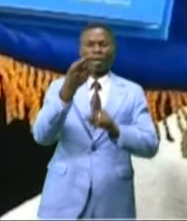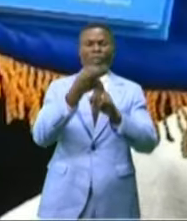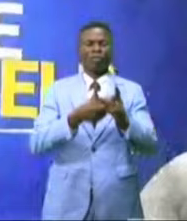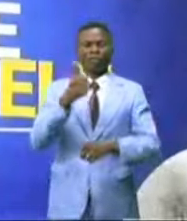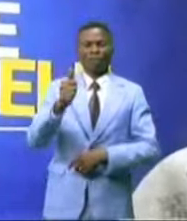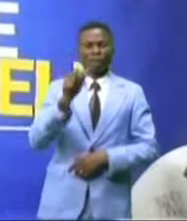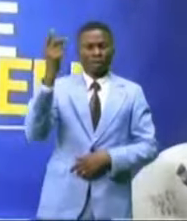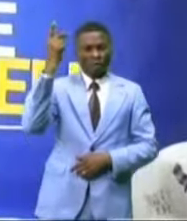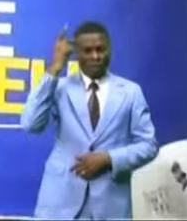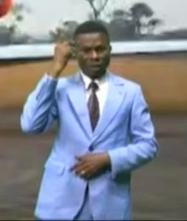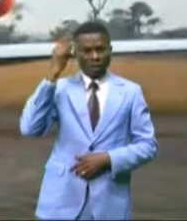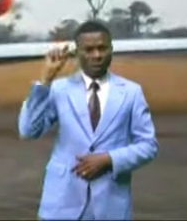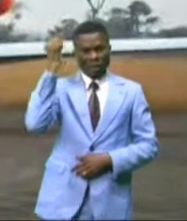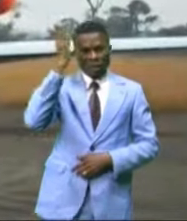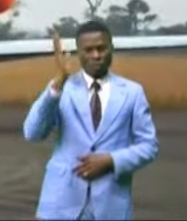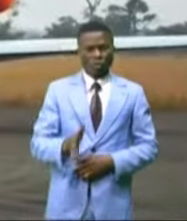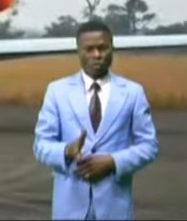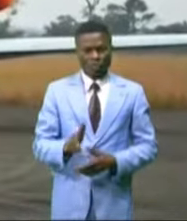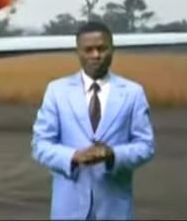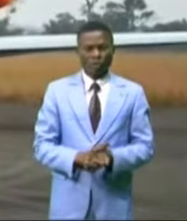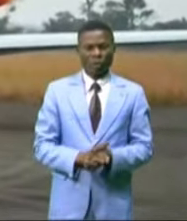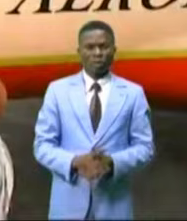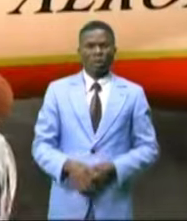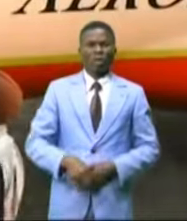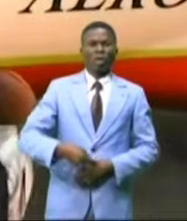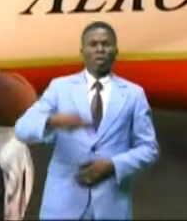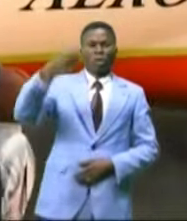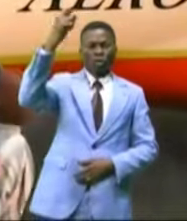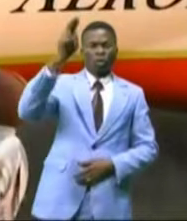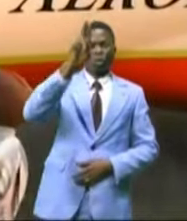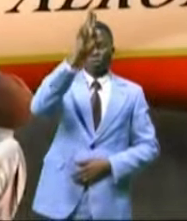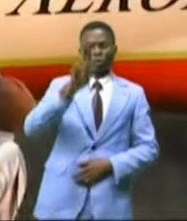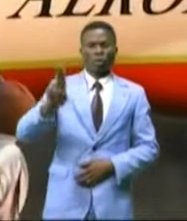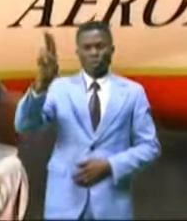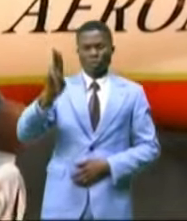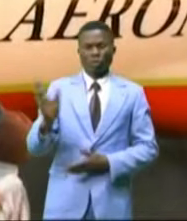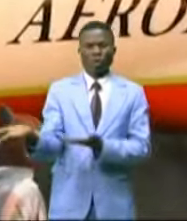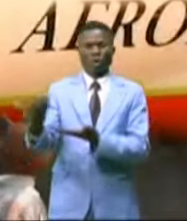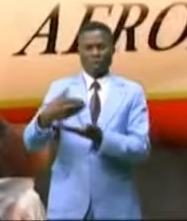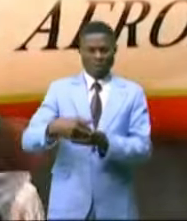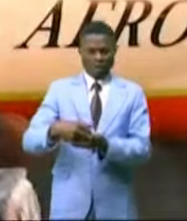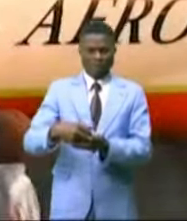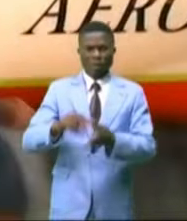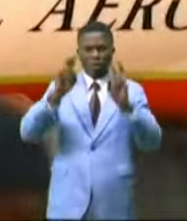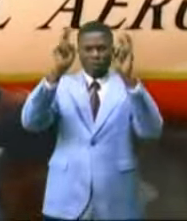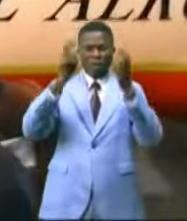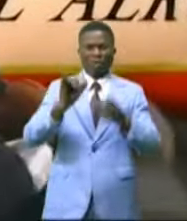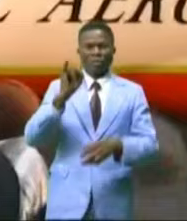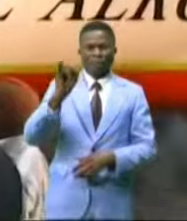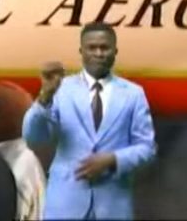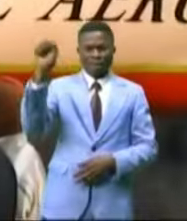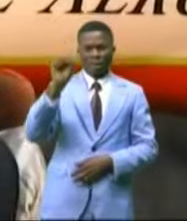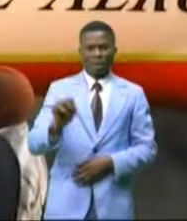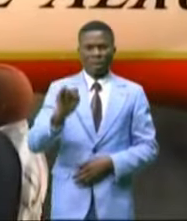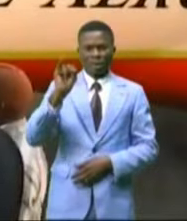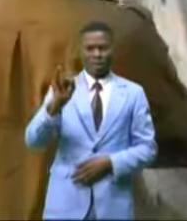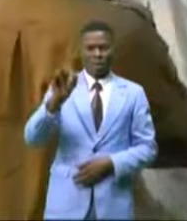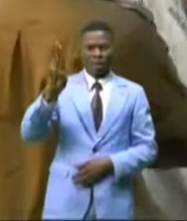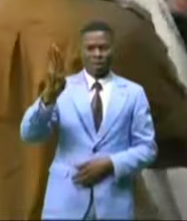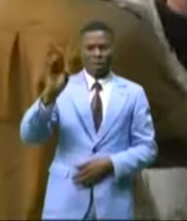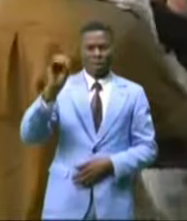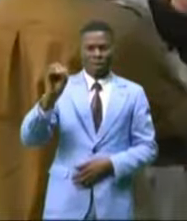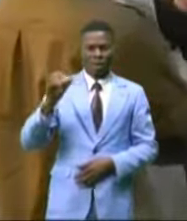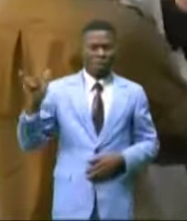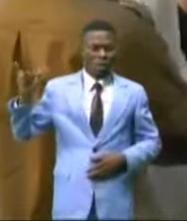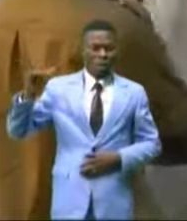Kinshasa le gouverneur Christophe bass Nanga du Hué signe son retour àero ce mercredi 7 février 2024 dans un aéroport du